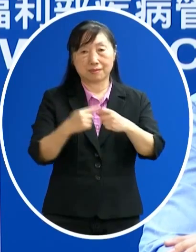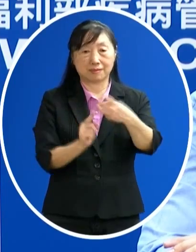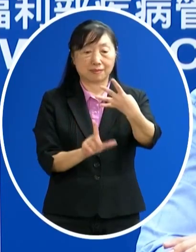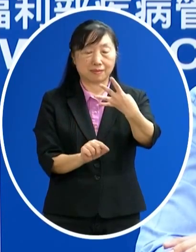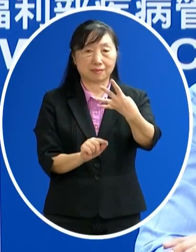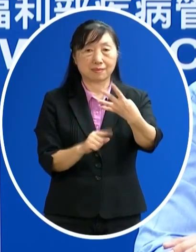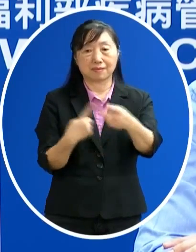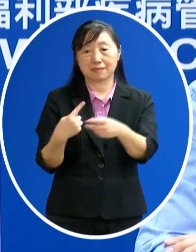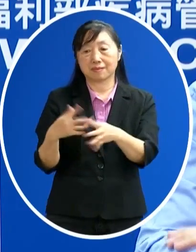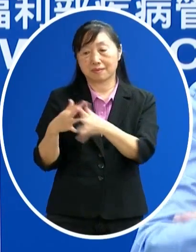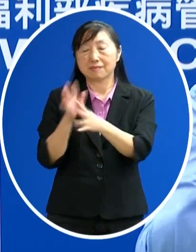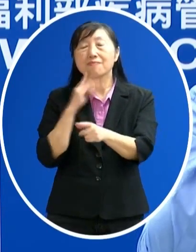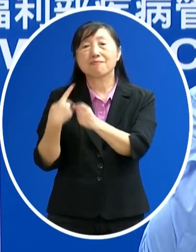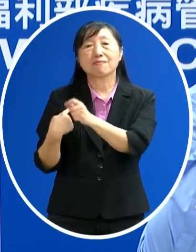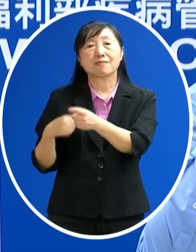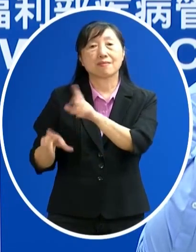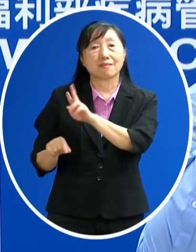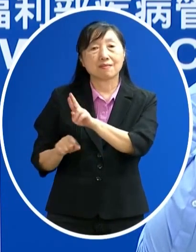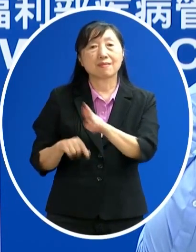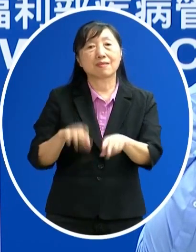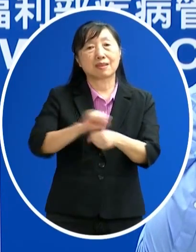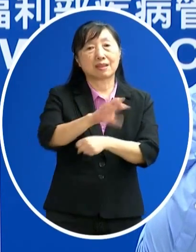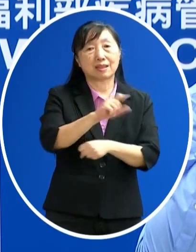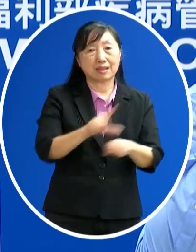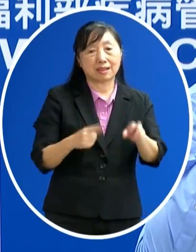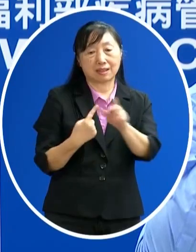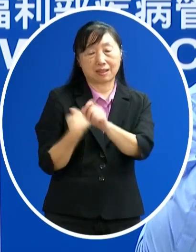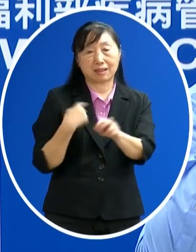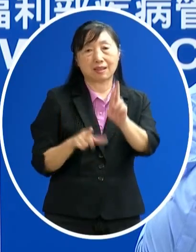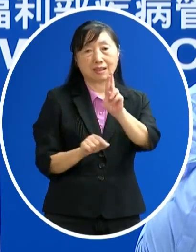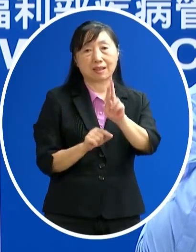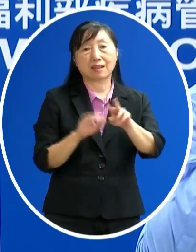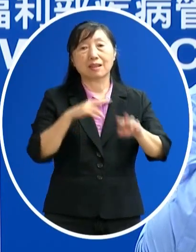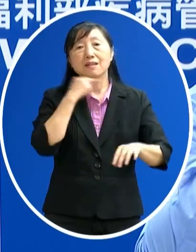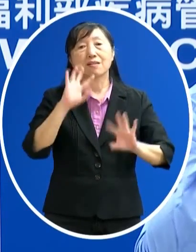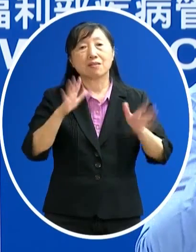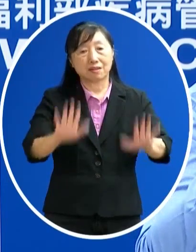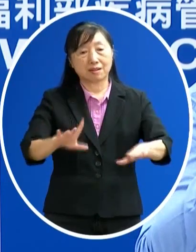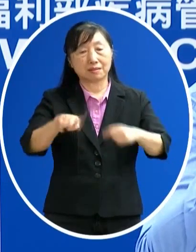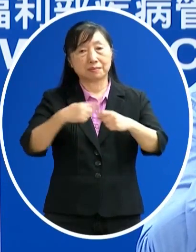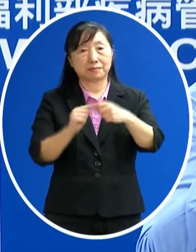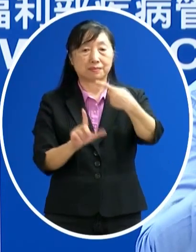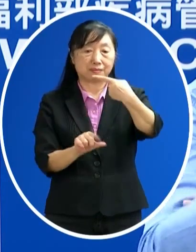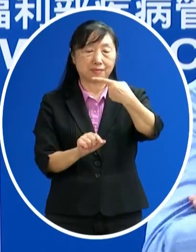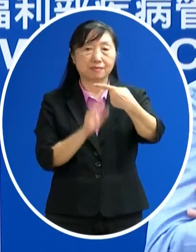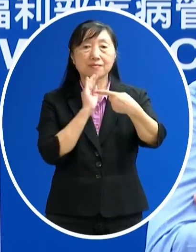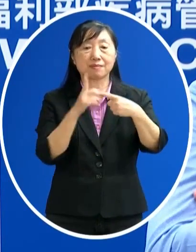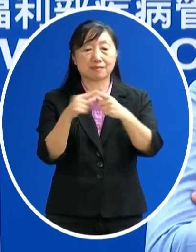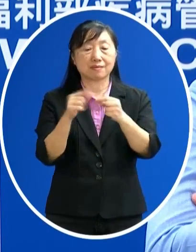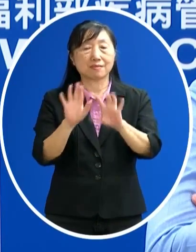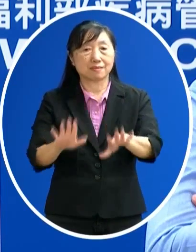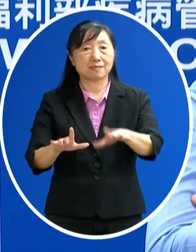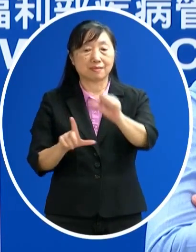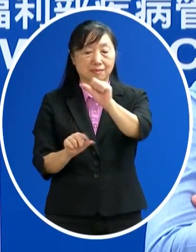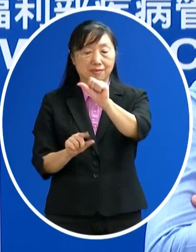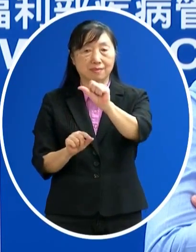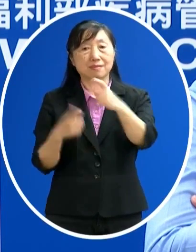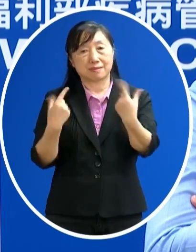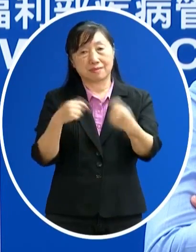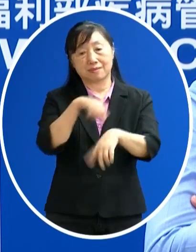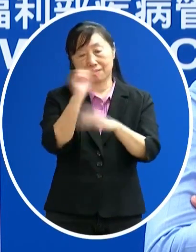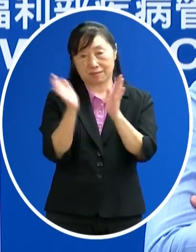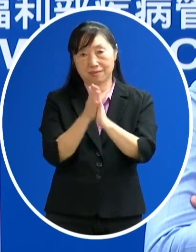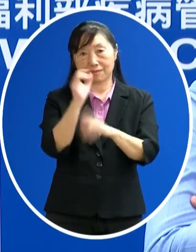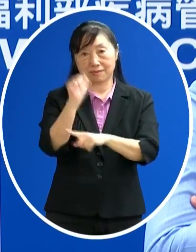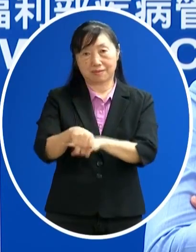国在去年十二月，加拿大去年十二月，英国在今年的一月，那日本在今年的五月也核准了